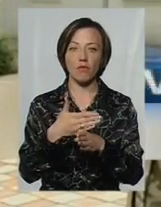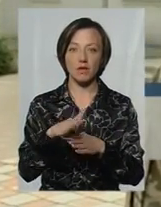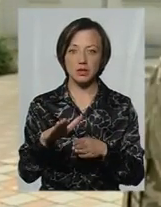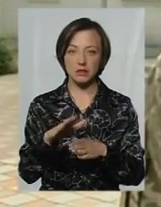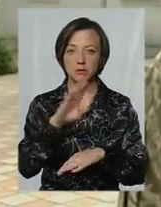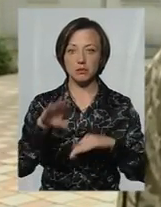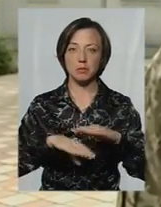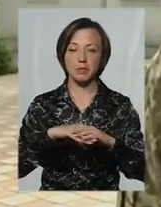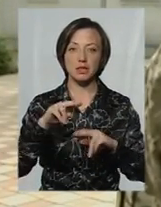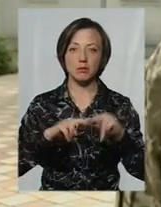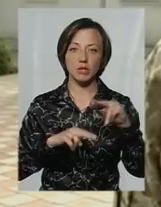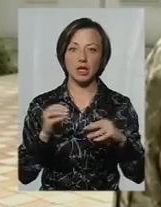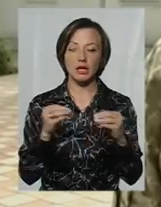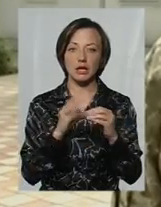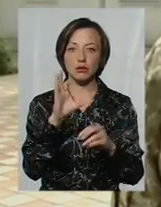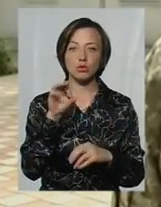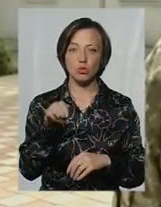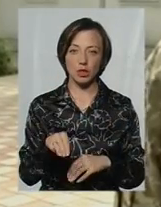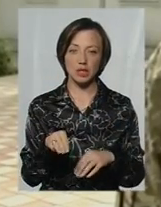під забудову 10 сотих землі.